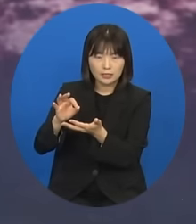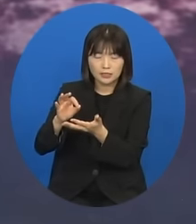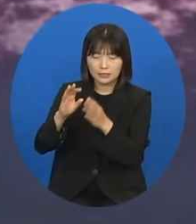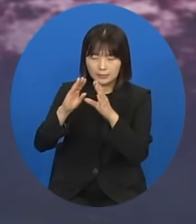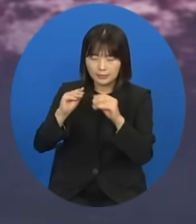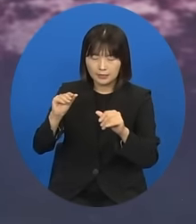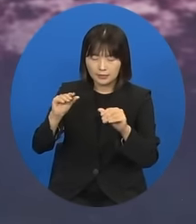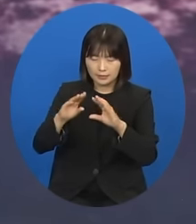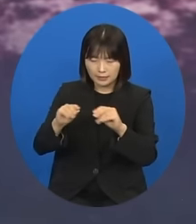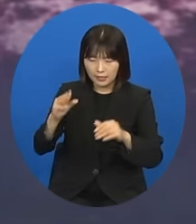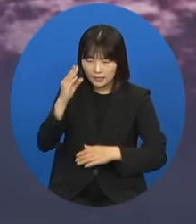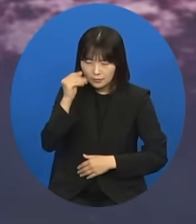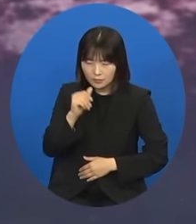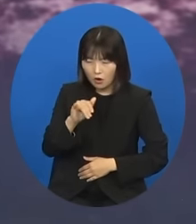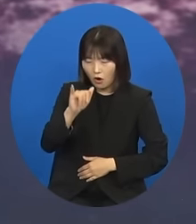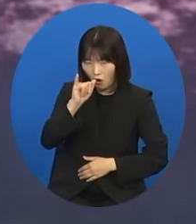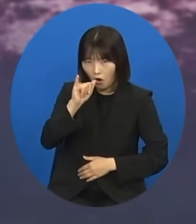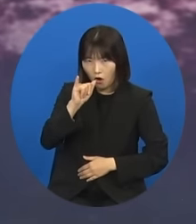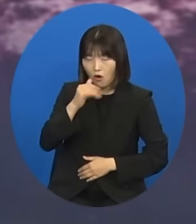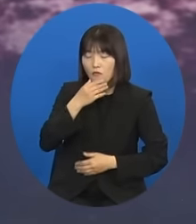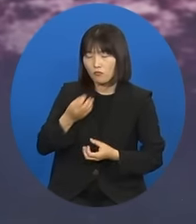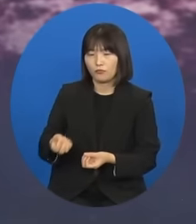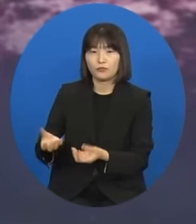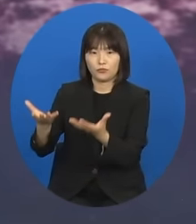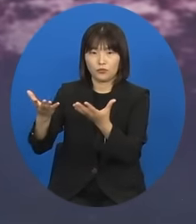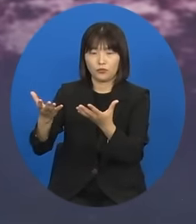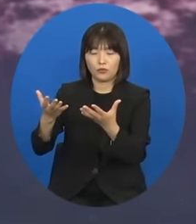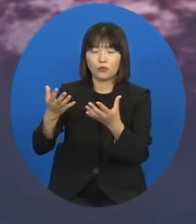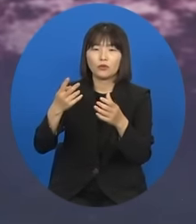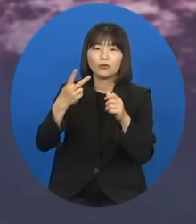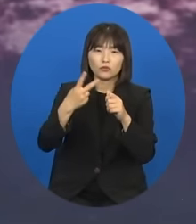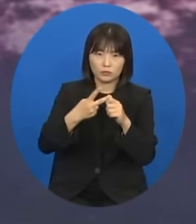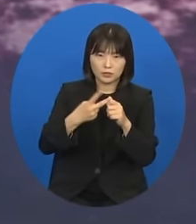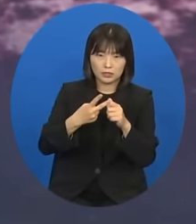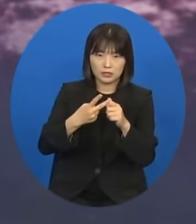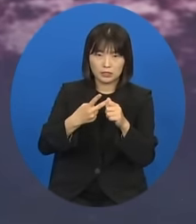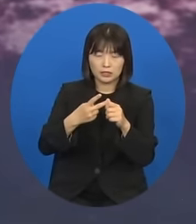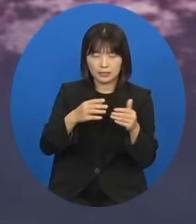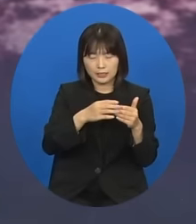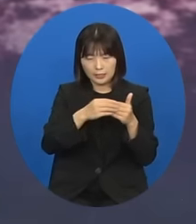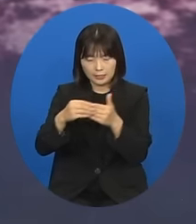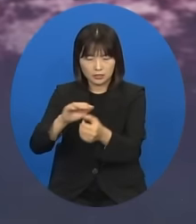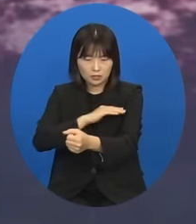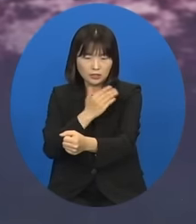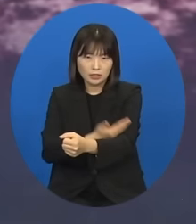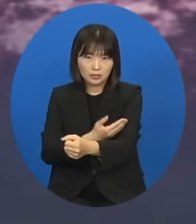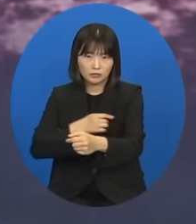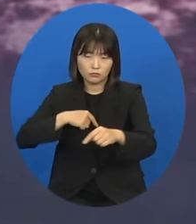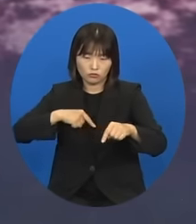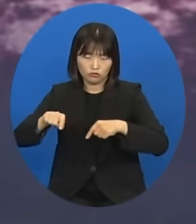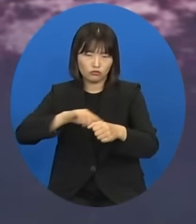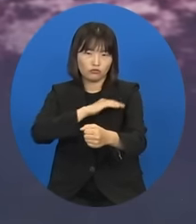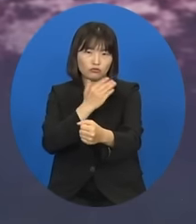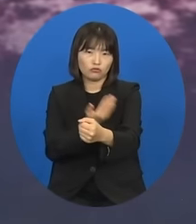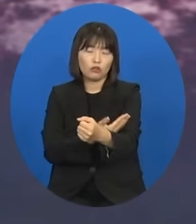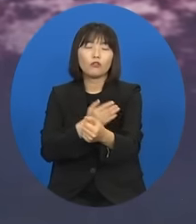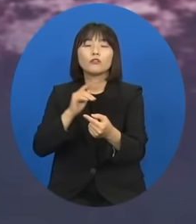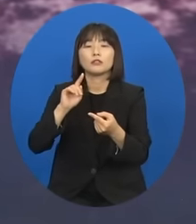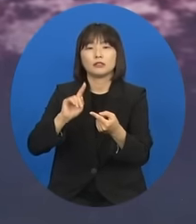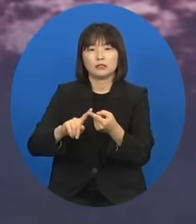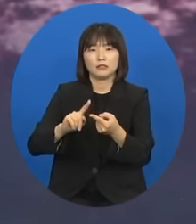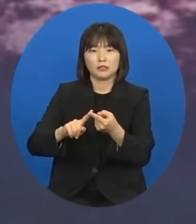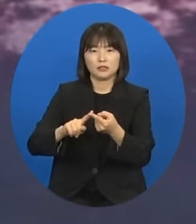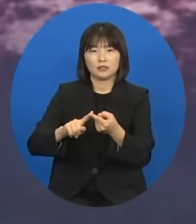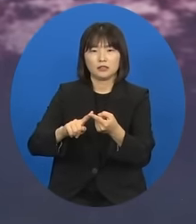것이다라고 복을 빌어 주고요 두 번째는요 리더 과 주권에 대한 어떻게 보면 정치 권력이라 할 수